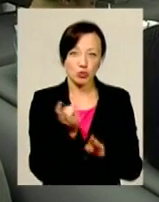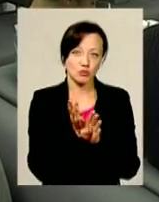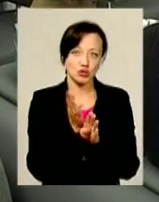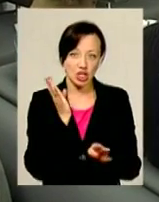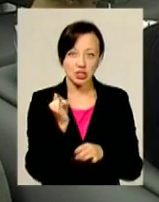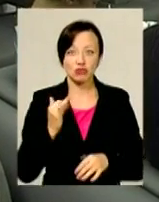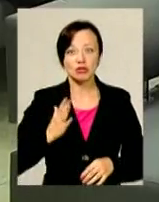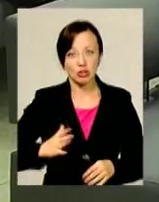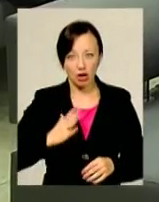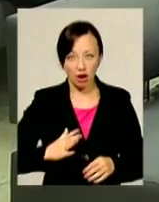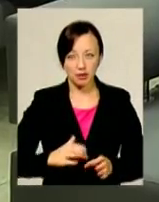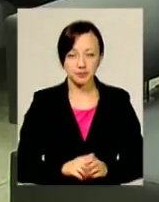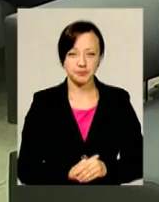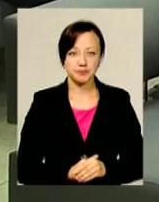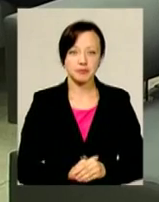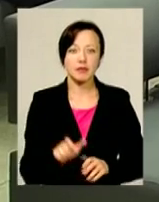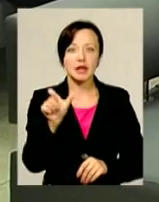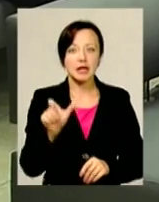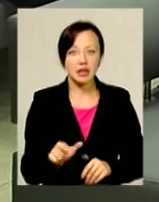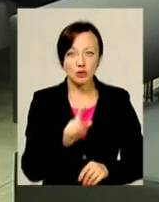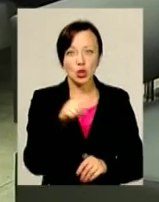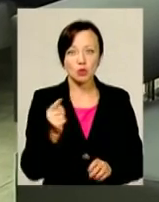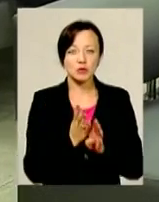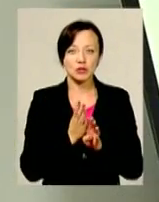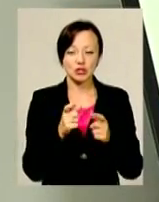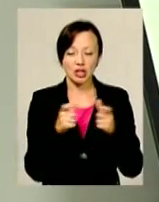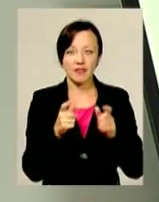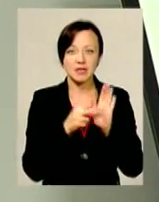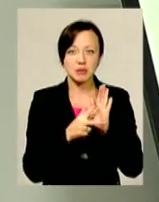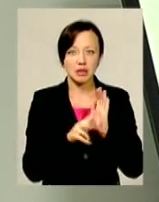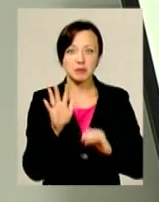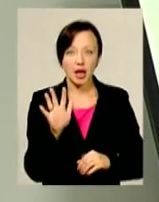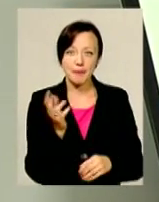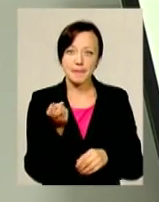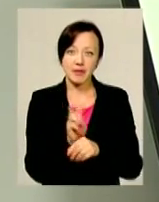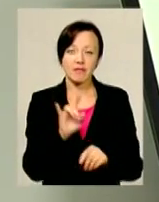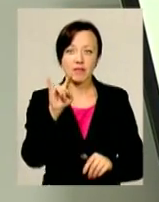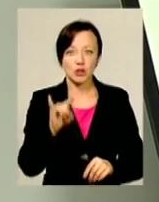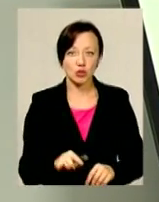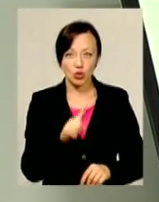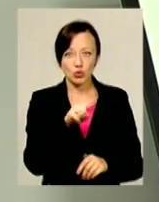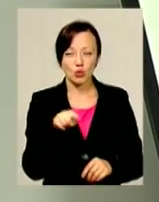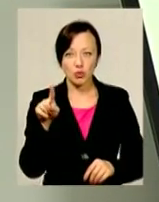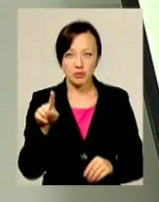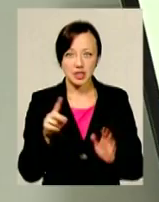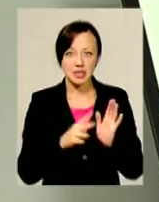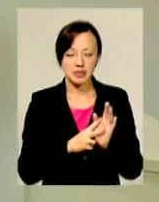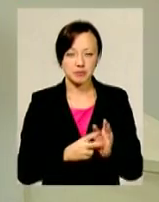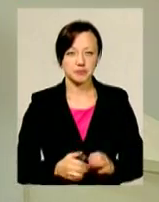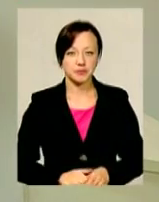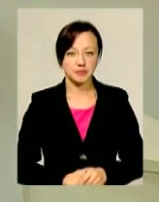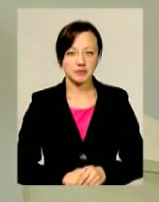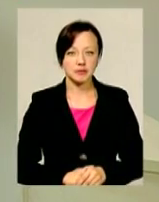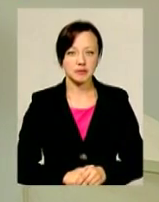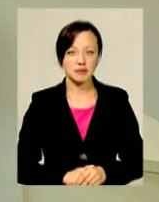черзі і чекає. Клієнт з номером чека 85, підійдіть до вікна номер 7. По